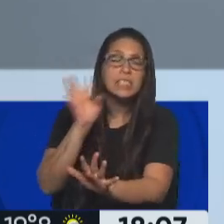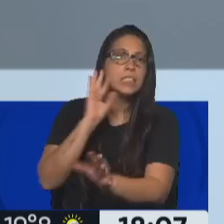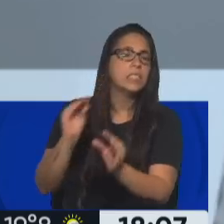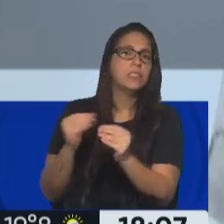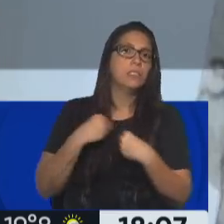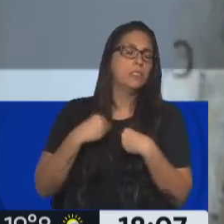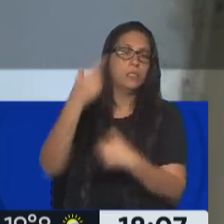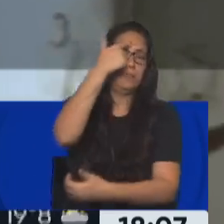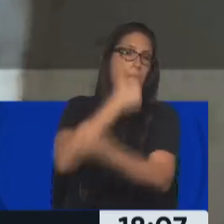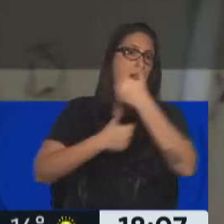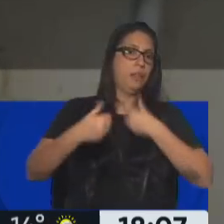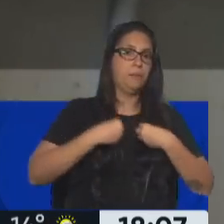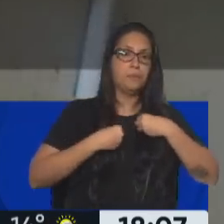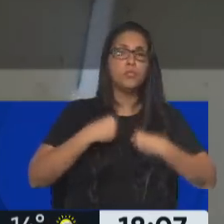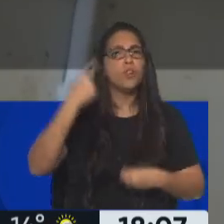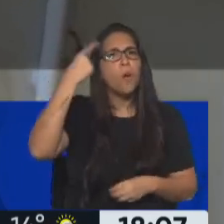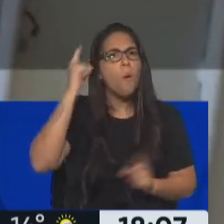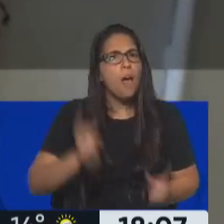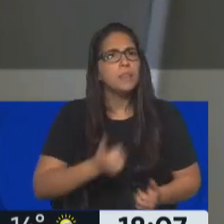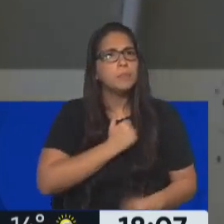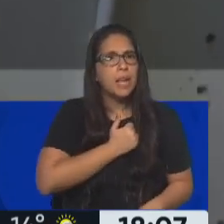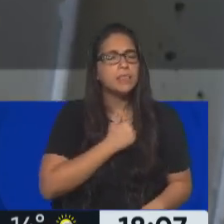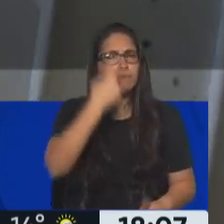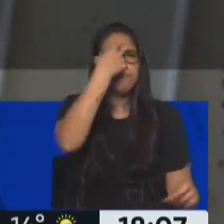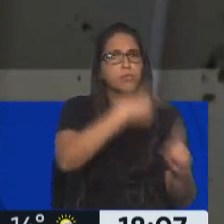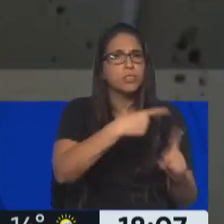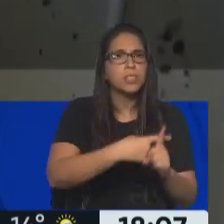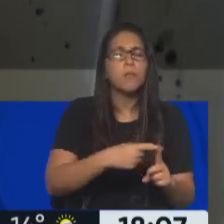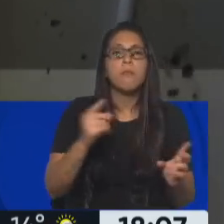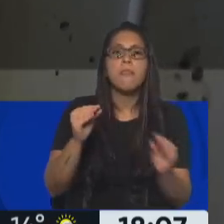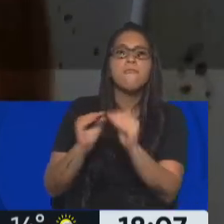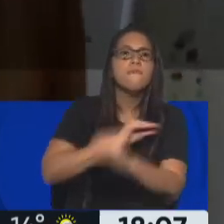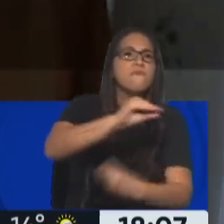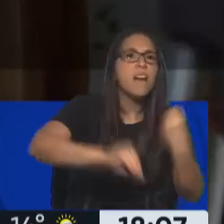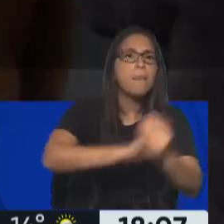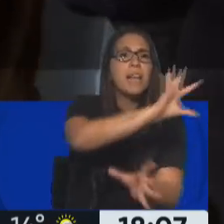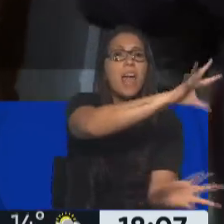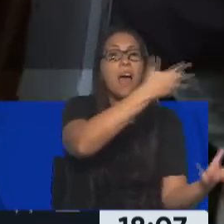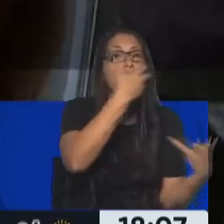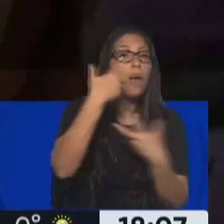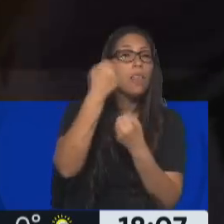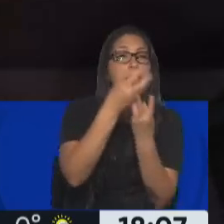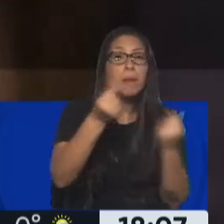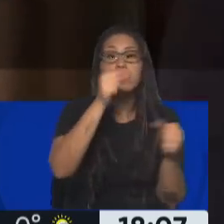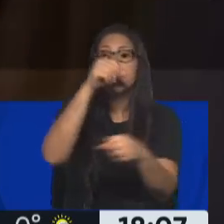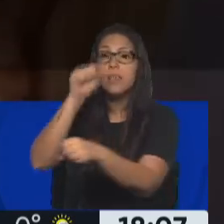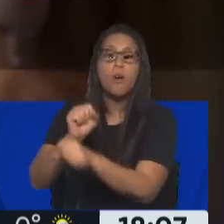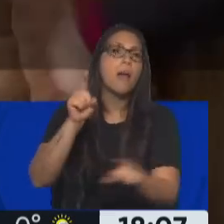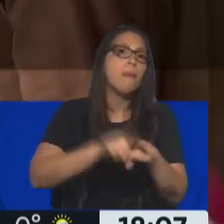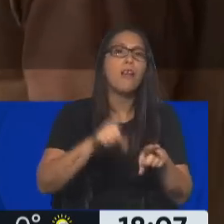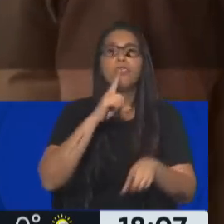متأملة ومتفائلة إني لاقي حدا من اللي مسجين اللي مفقودين عندي، أخ ولا خال ولا ابن عم ولا ابن عمة،